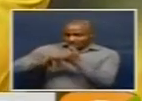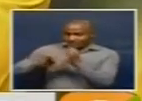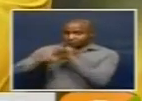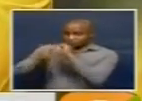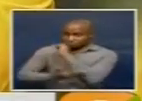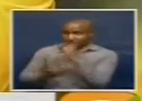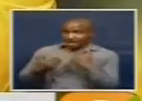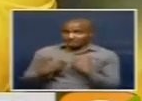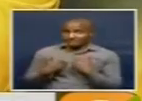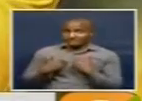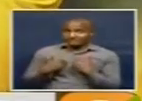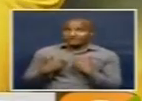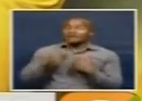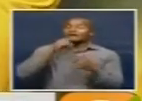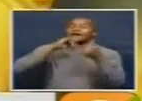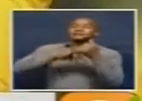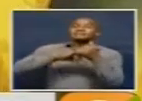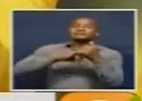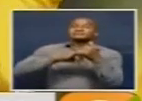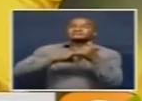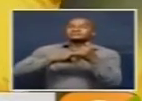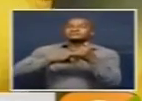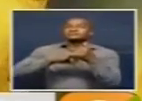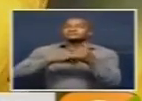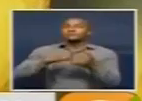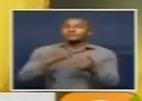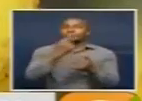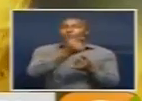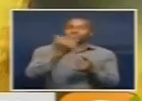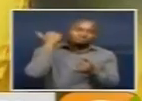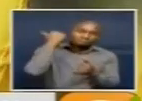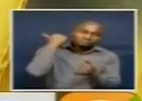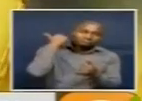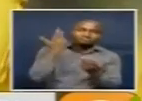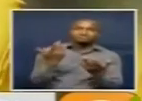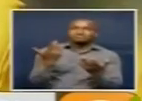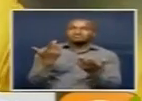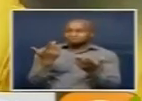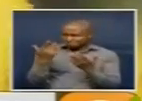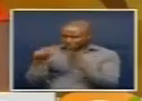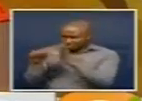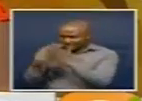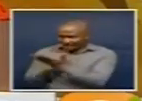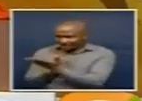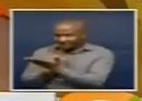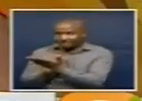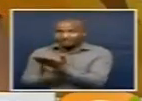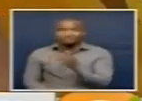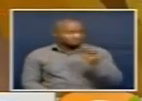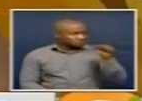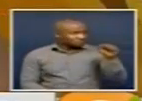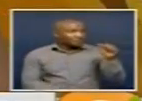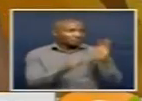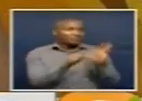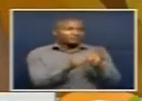mtoto, tuseme mwanamume anapoenda wakati anapoenda nje wakati huo uko mjamzito? Okay. Kuna athari kweli kabisa huwa